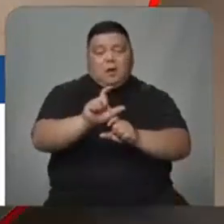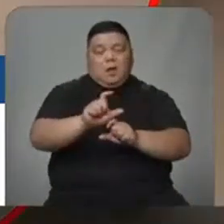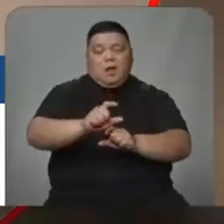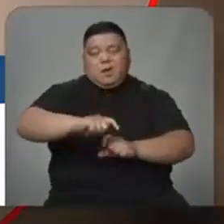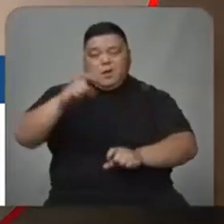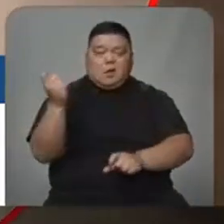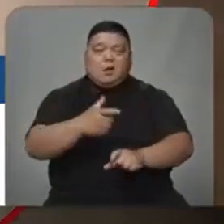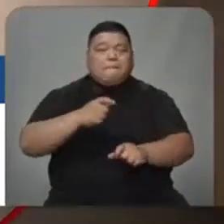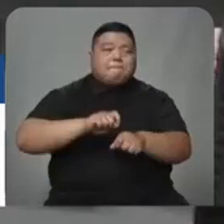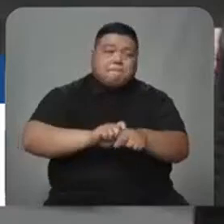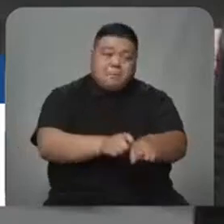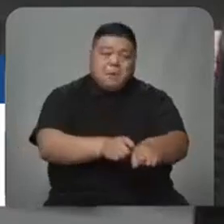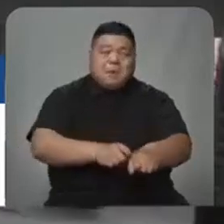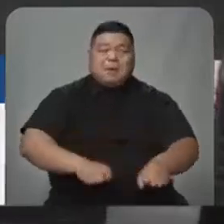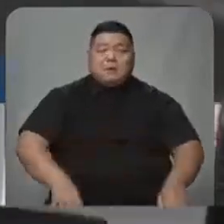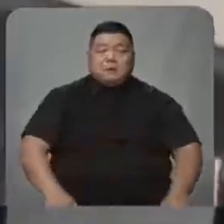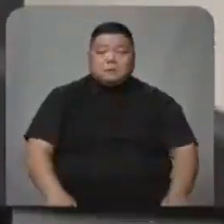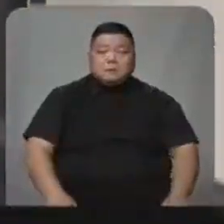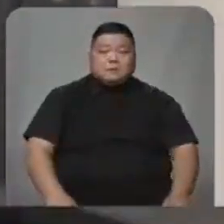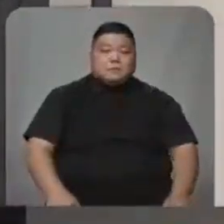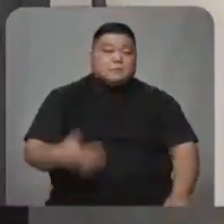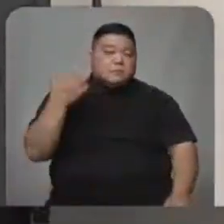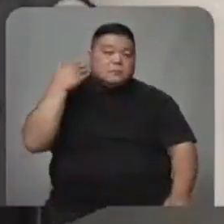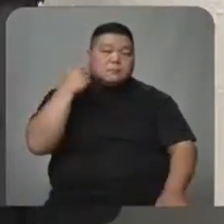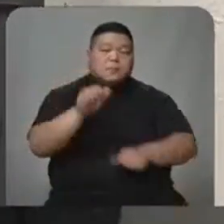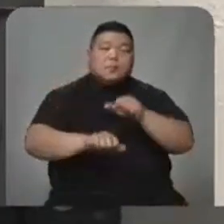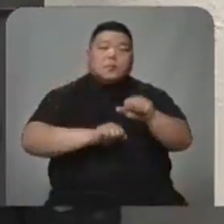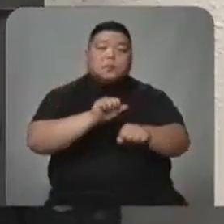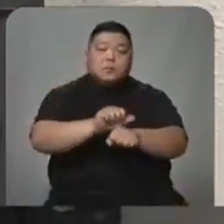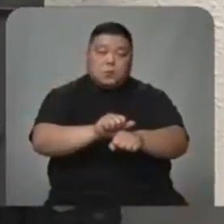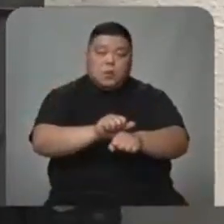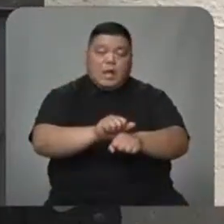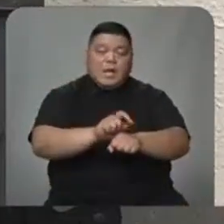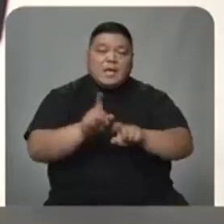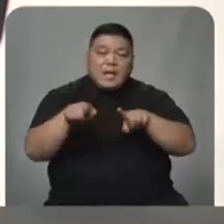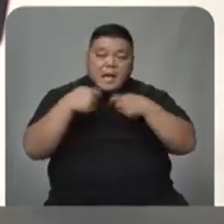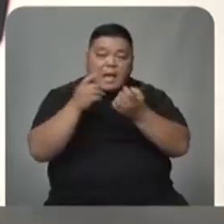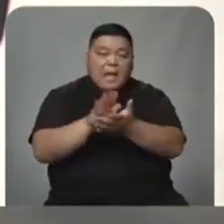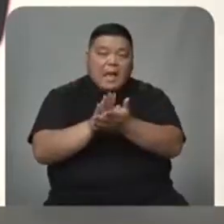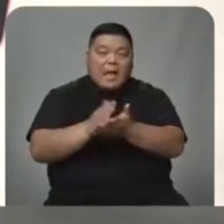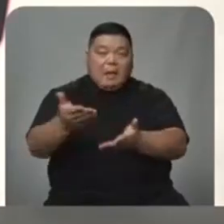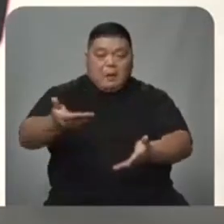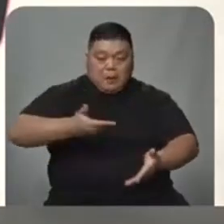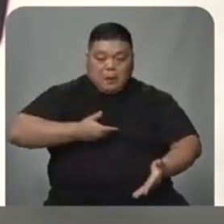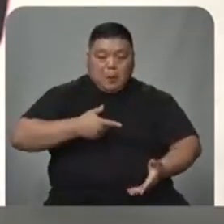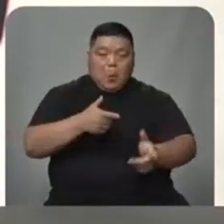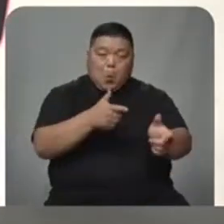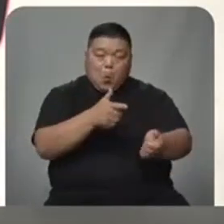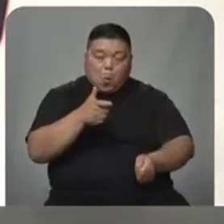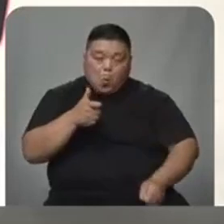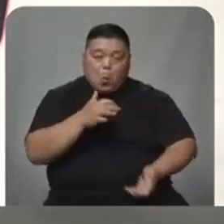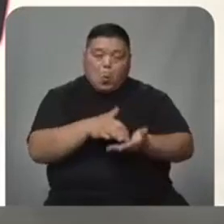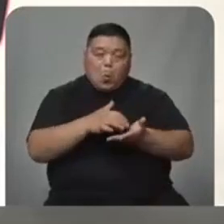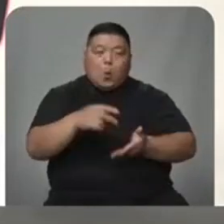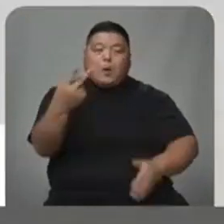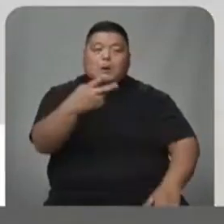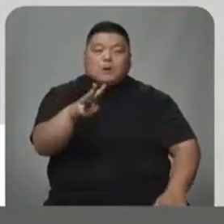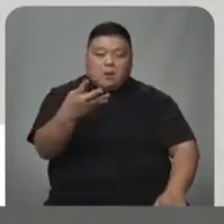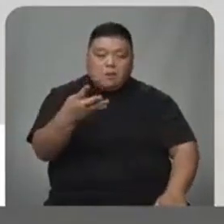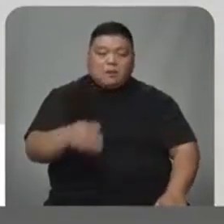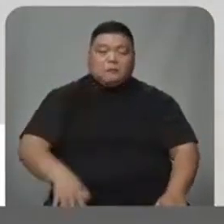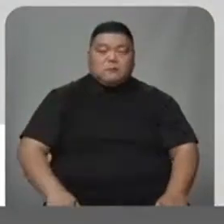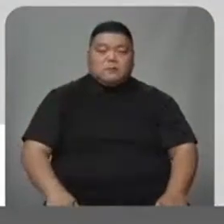강화할 필요가 있고요 최근 5년 동안 우리나라에서 자진 신고된 불법 총기는 모두 2400 여정 특히